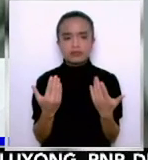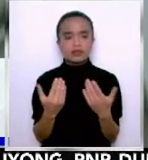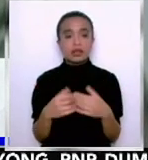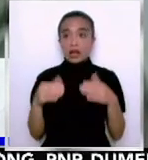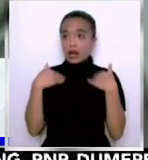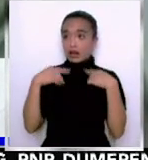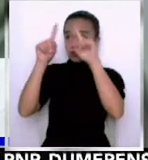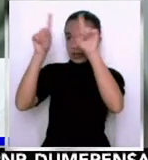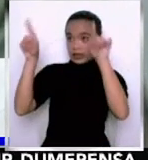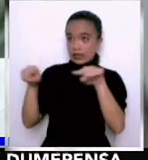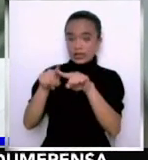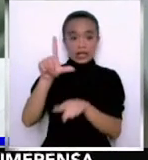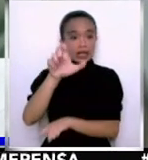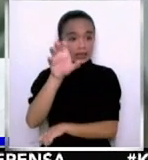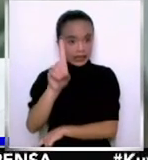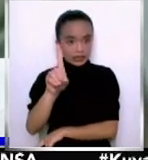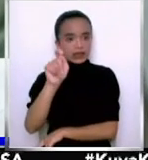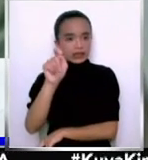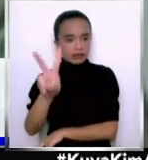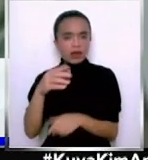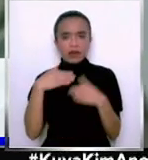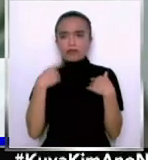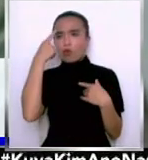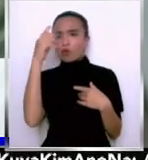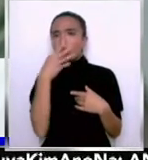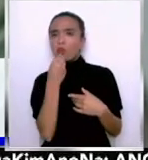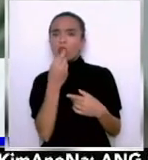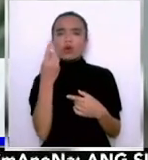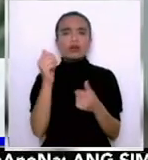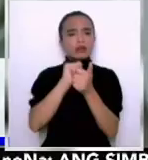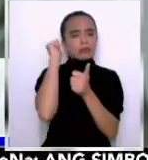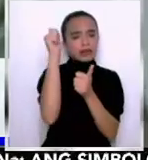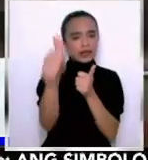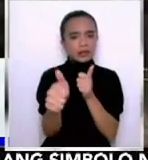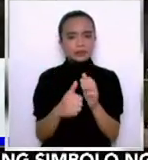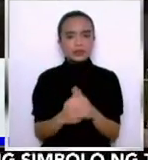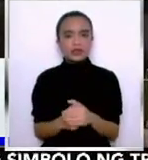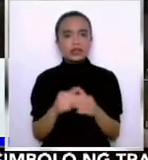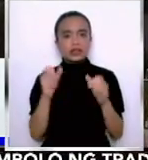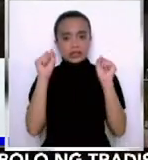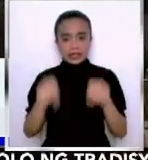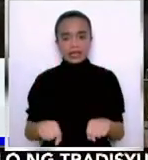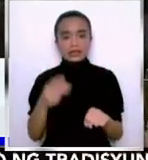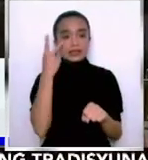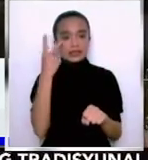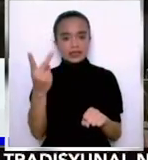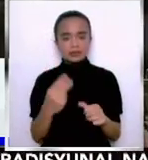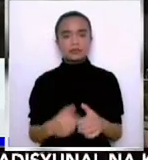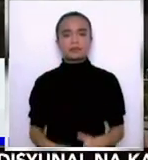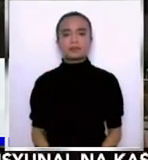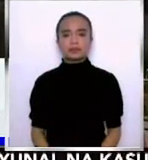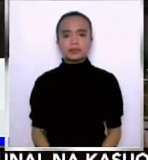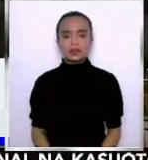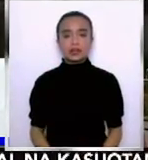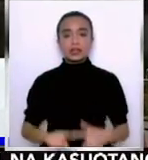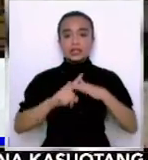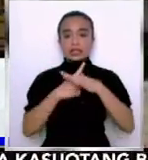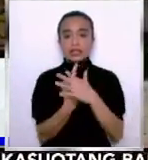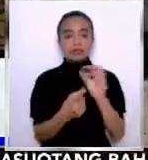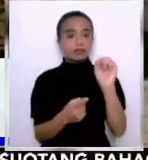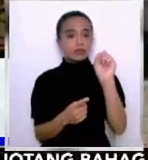She is visible in the four corners, ma'am, ng kalsada. Simula naman 12:01 ang hating gabi